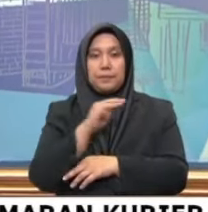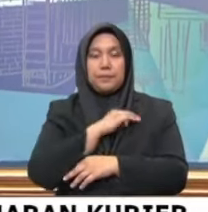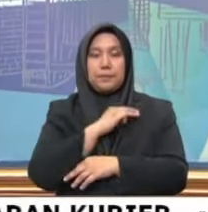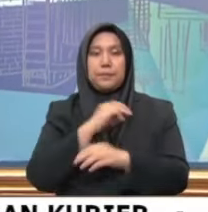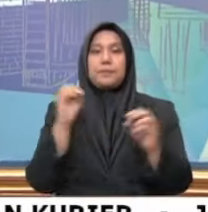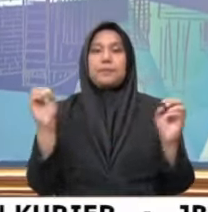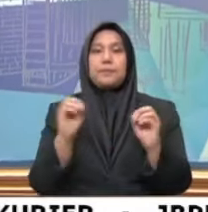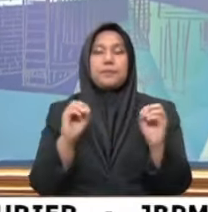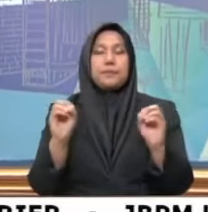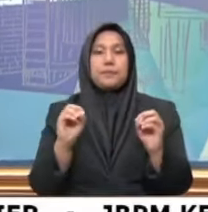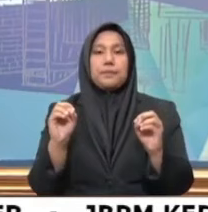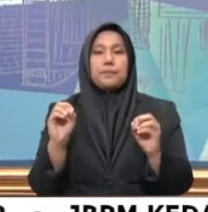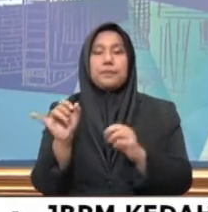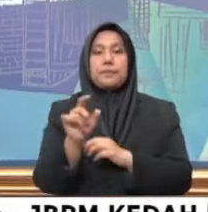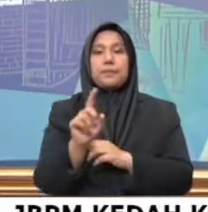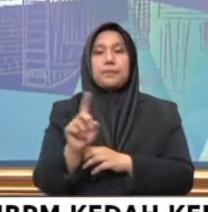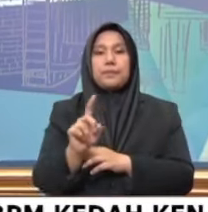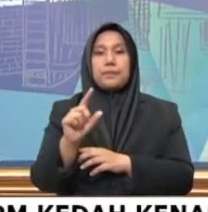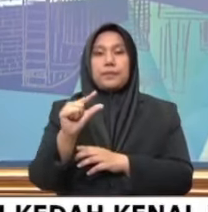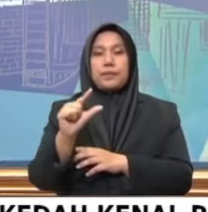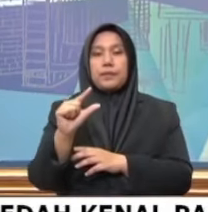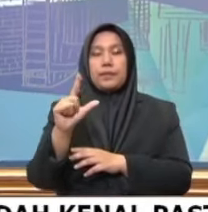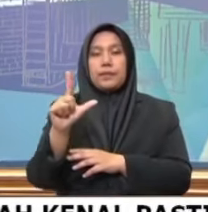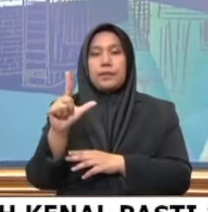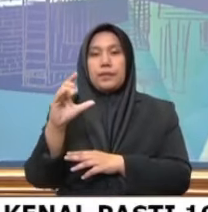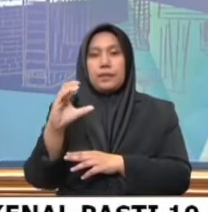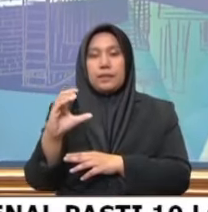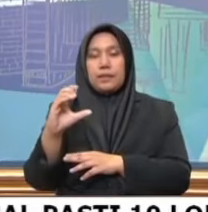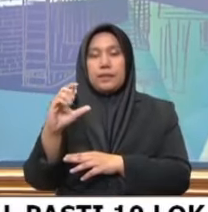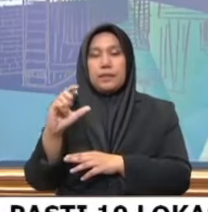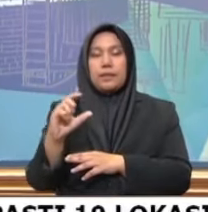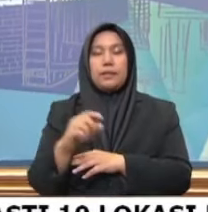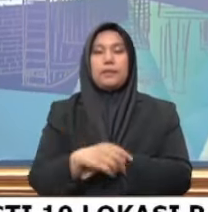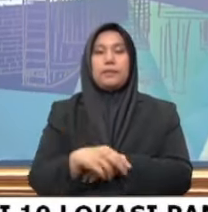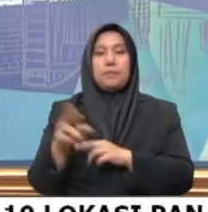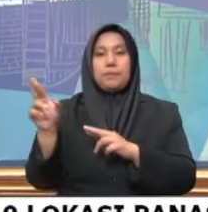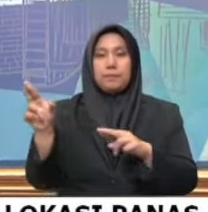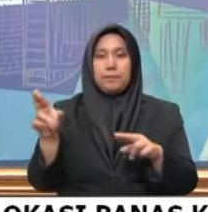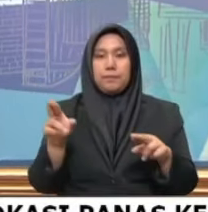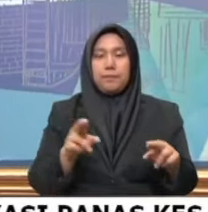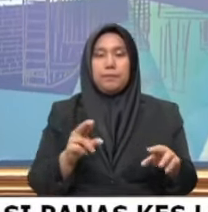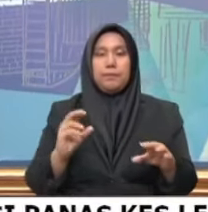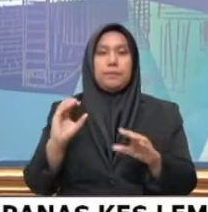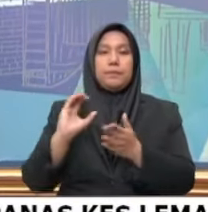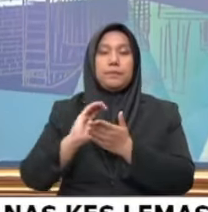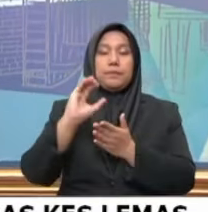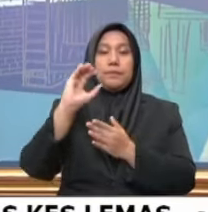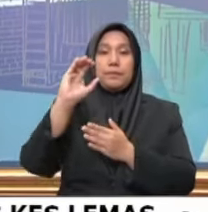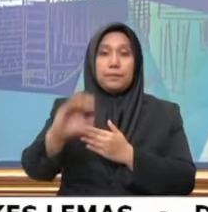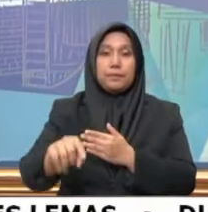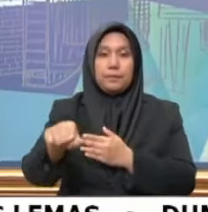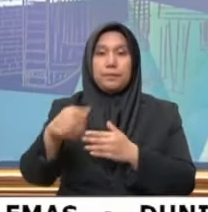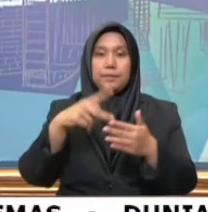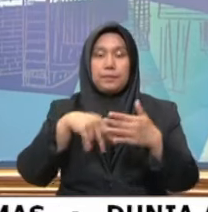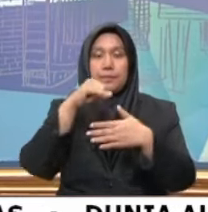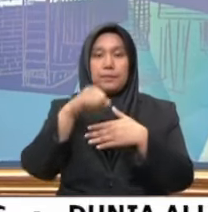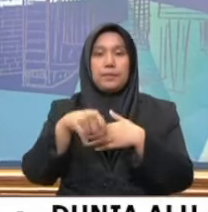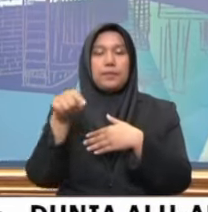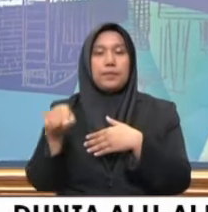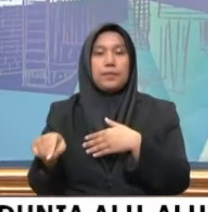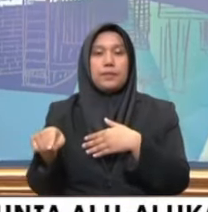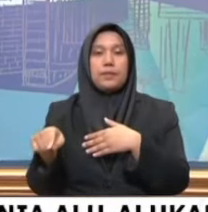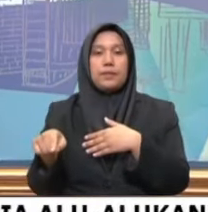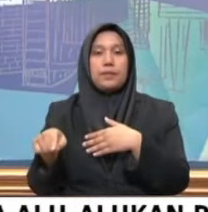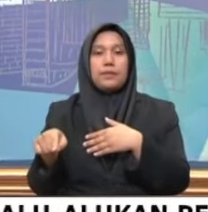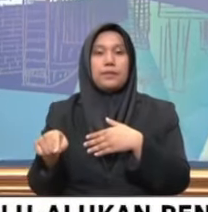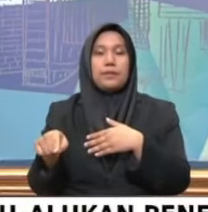tidak ada mana-mana GILC atau GLC Malaysia yang mempunyai perancangan untuk melabur dalam projek tersebut dan juga projek merupakan